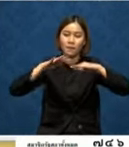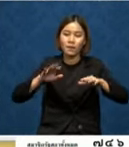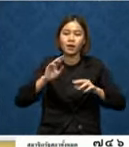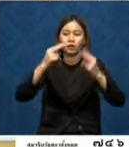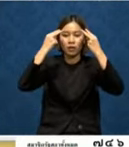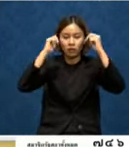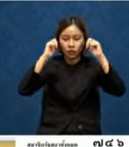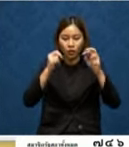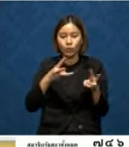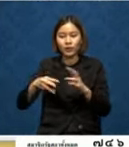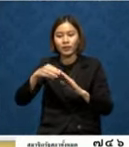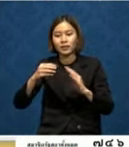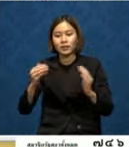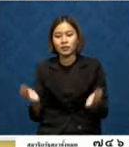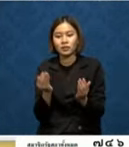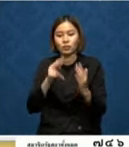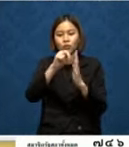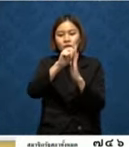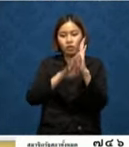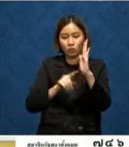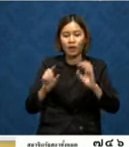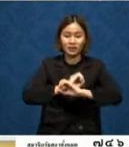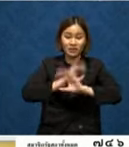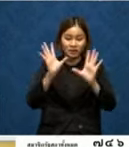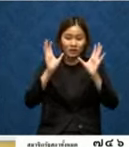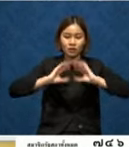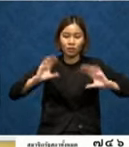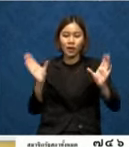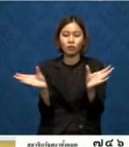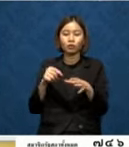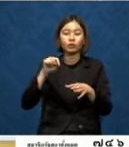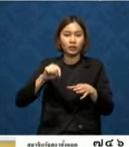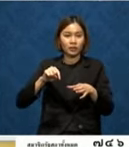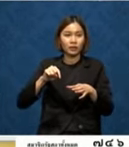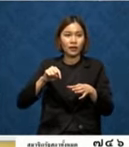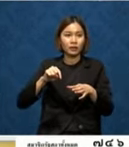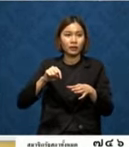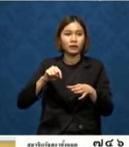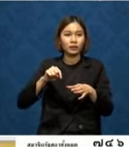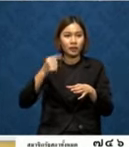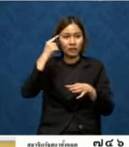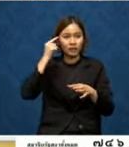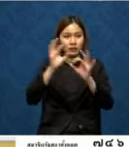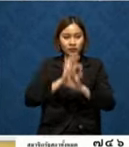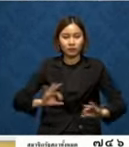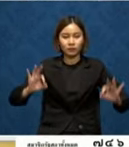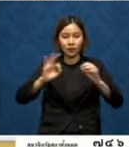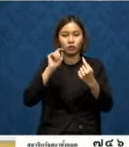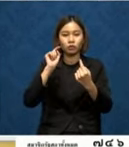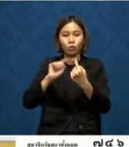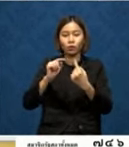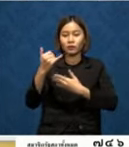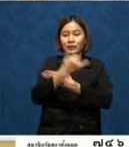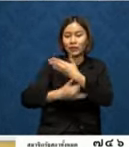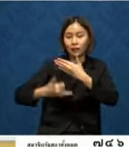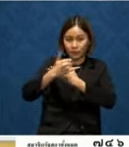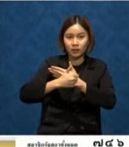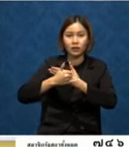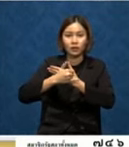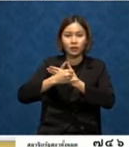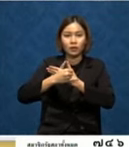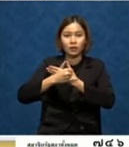และแนวทางขับเคลื่อนนโยบายชัดเจนค่ะว่ารัฐบาลชุดนี้ตีโจทย์ให้ความสำคัญกับการต่างประเทศเป็น